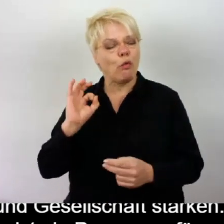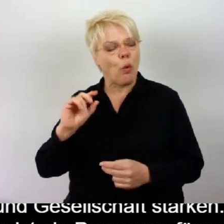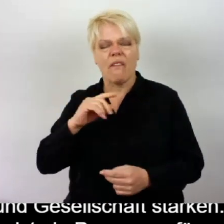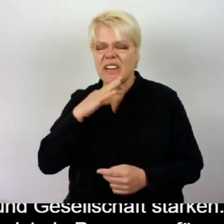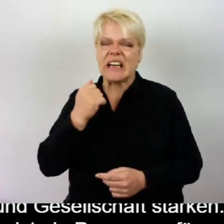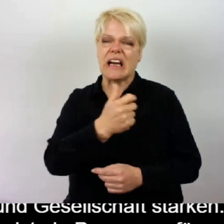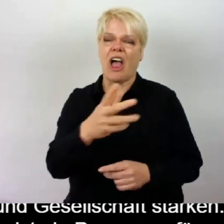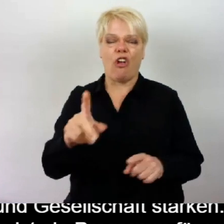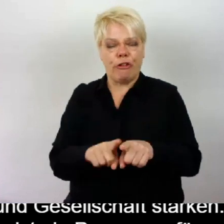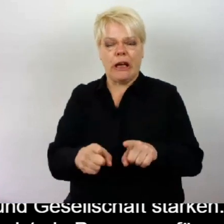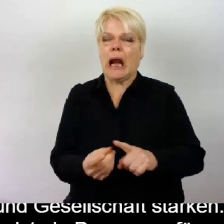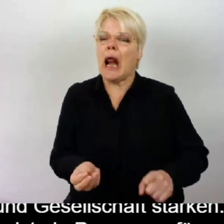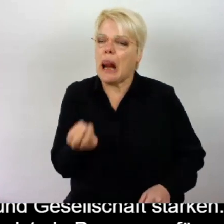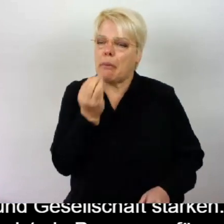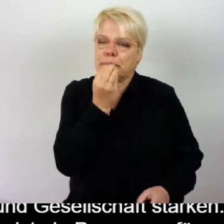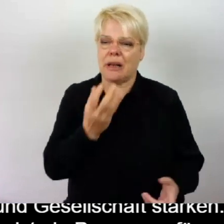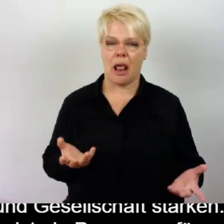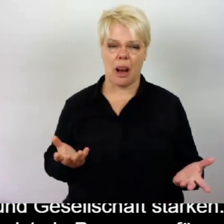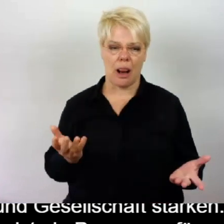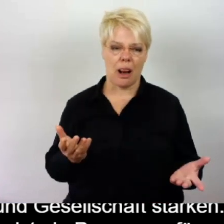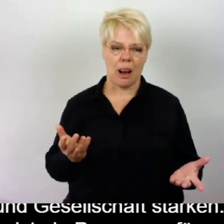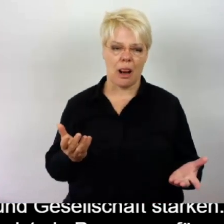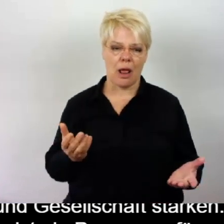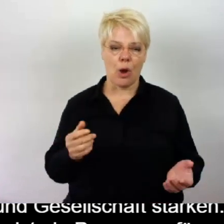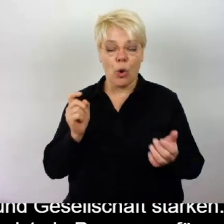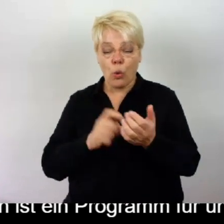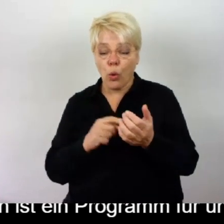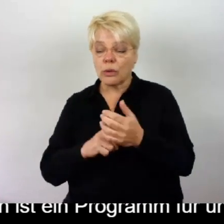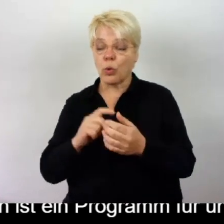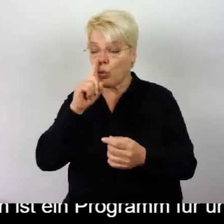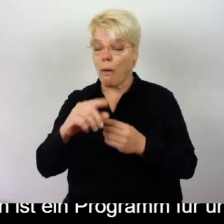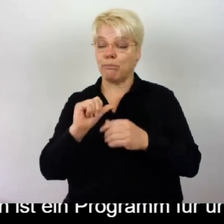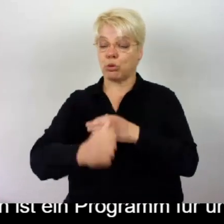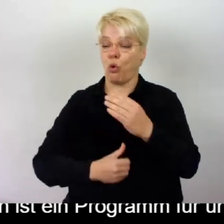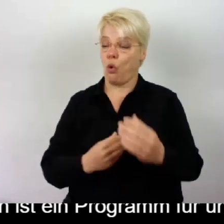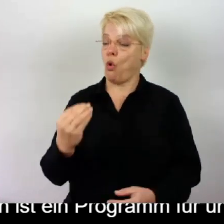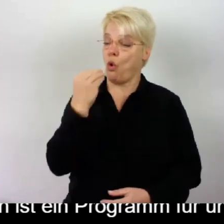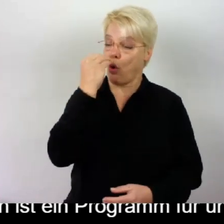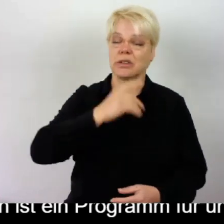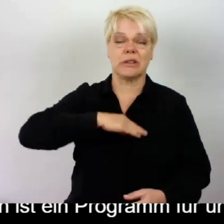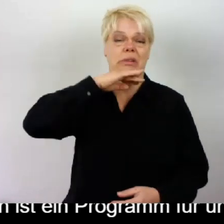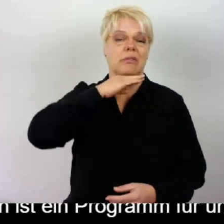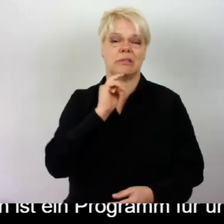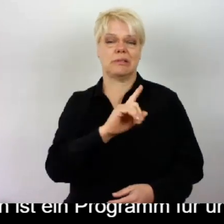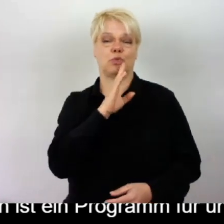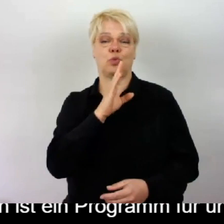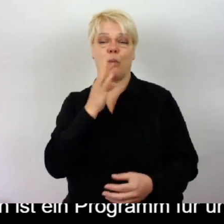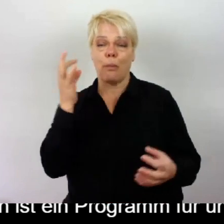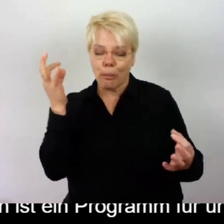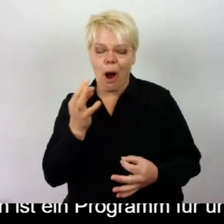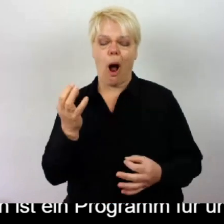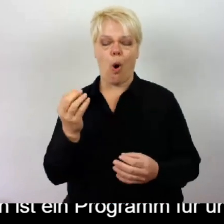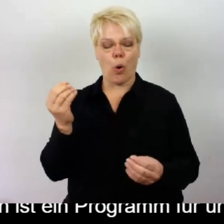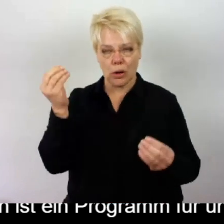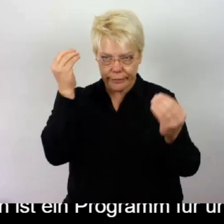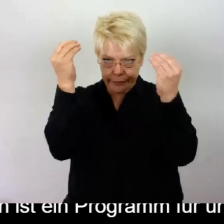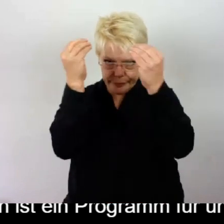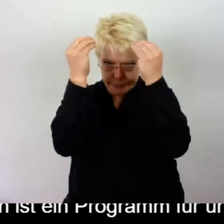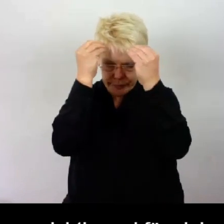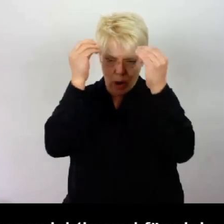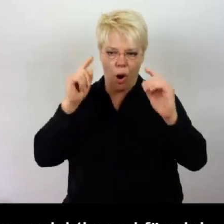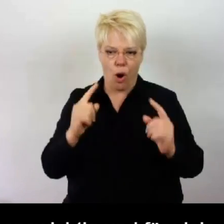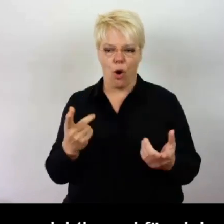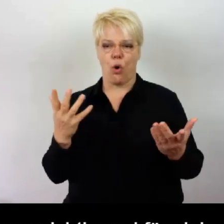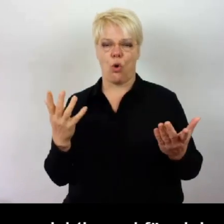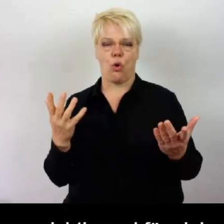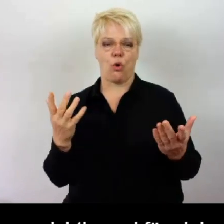Humanitas mit ausdrückt. Und deshalb war es natürlich für mich als Kunstminister sehr, sehr schwierig und auch bestürzend, wenn man Mitte März eine